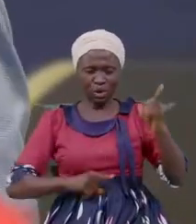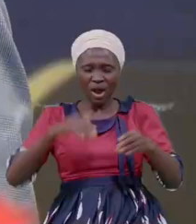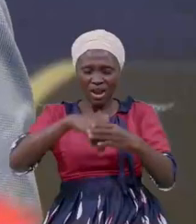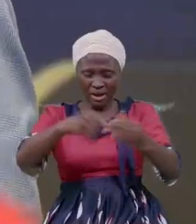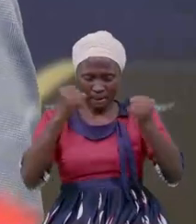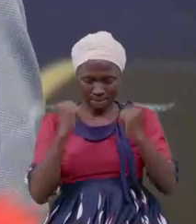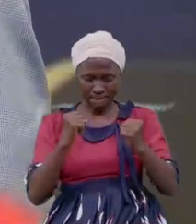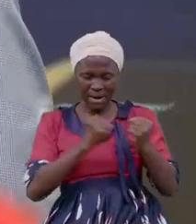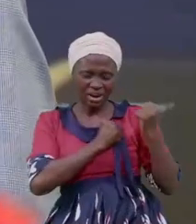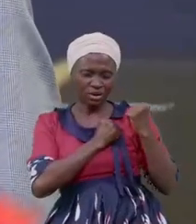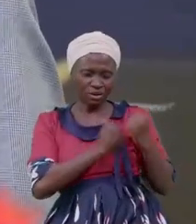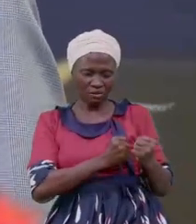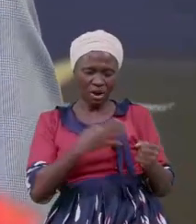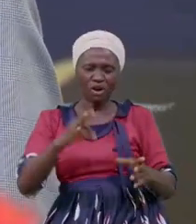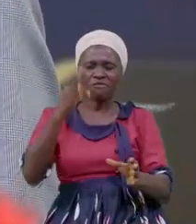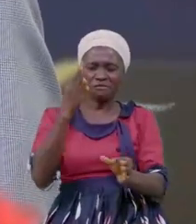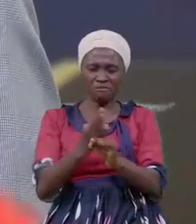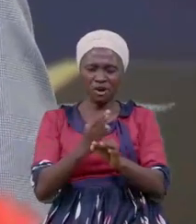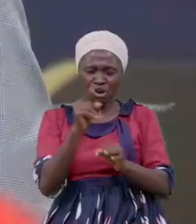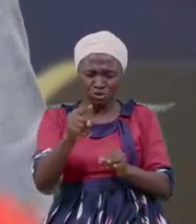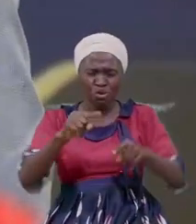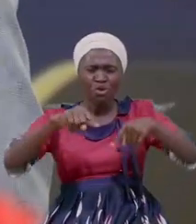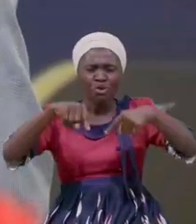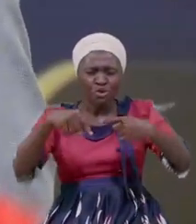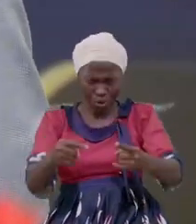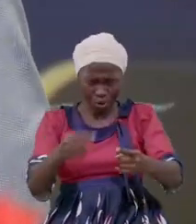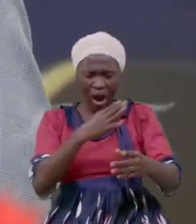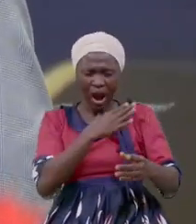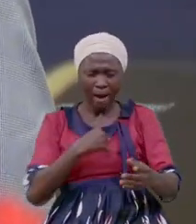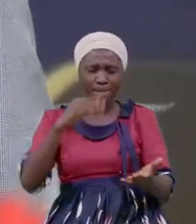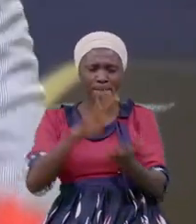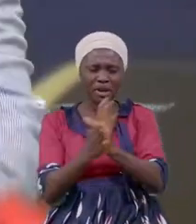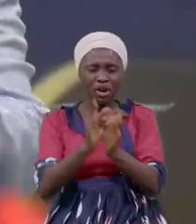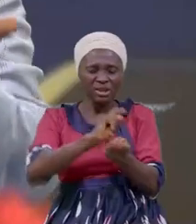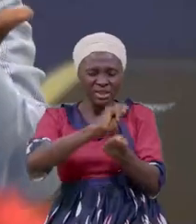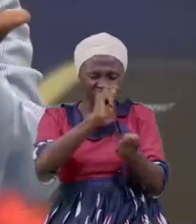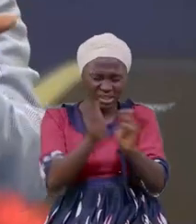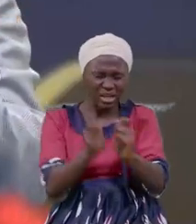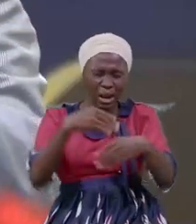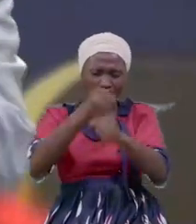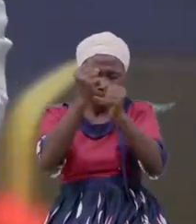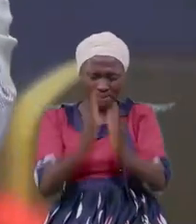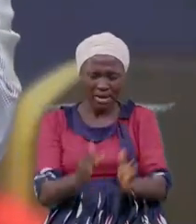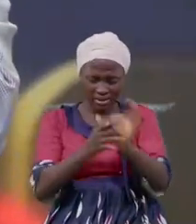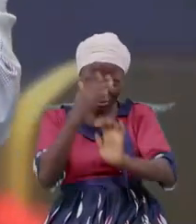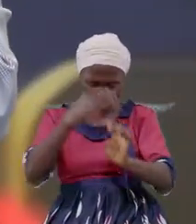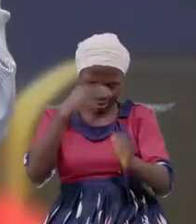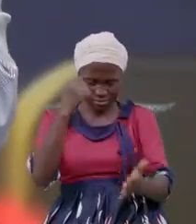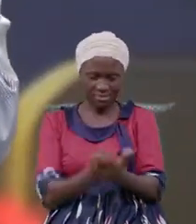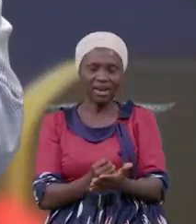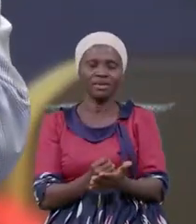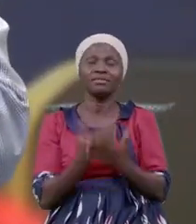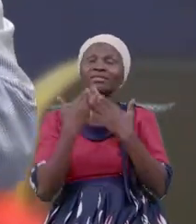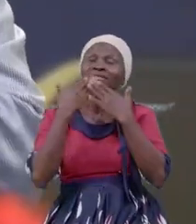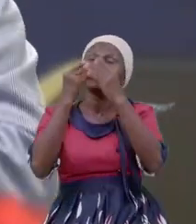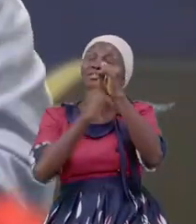confiance de la foi allez et soyez un agent de changement merci si Seigneur au